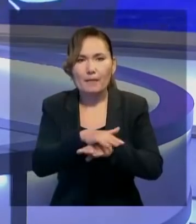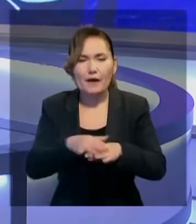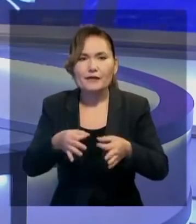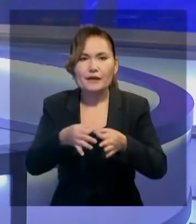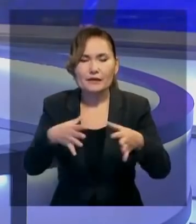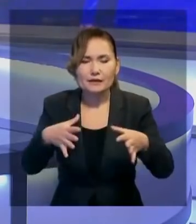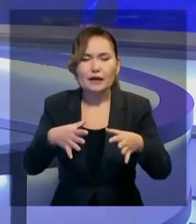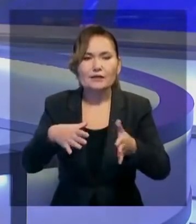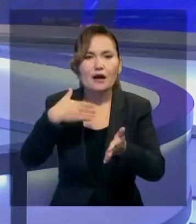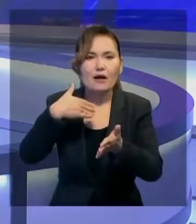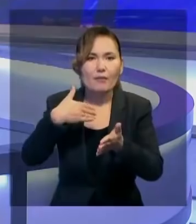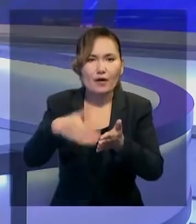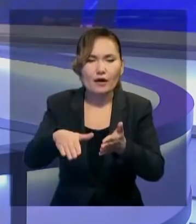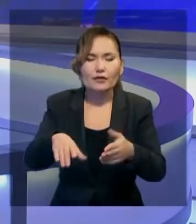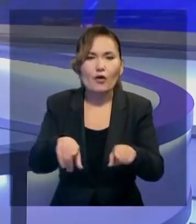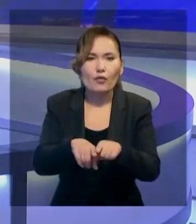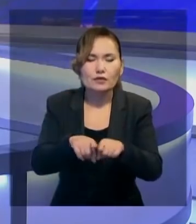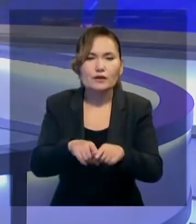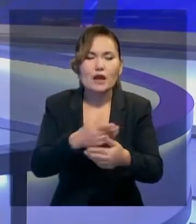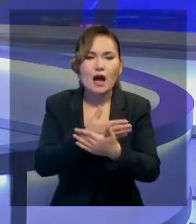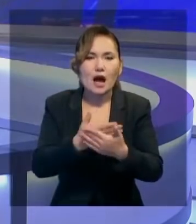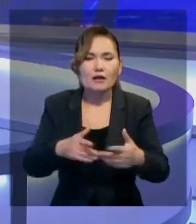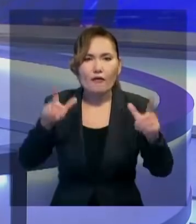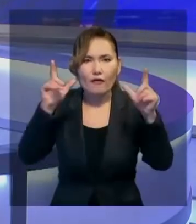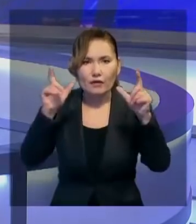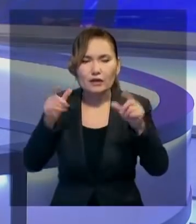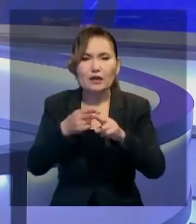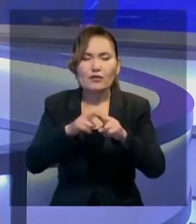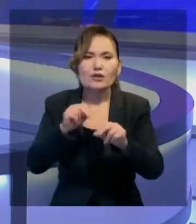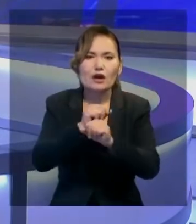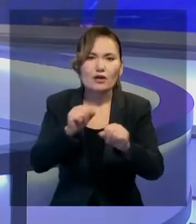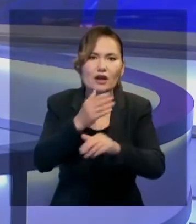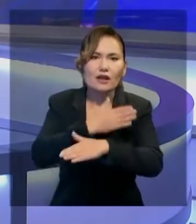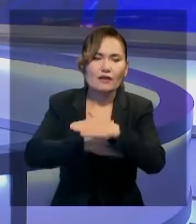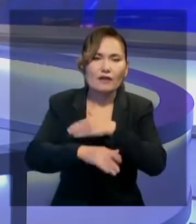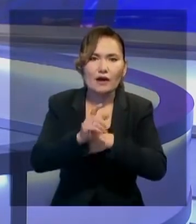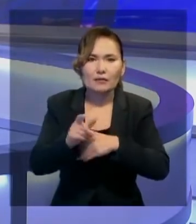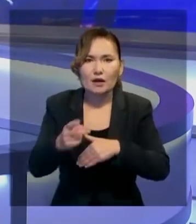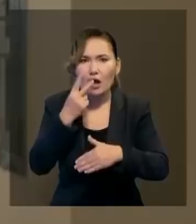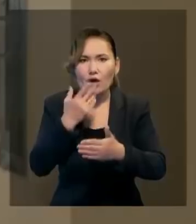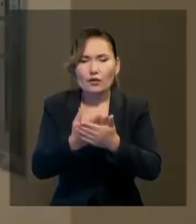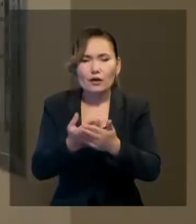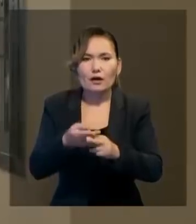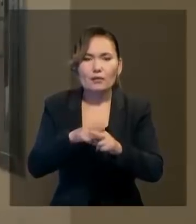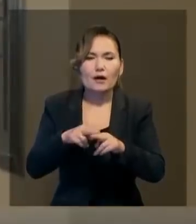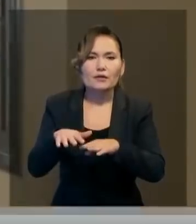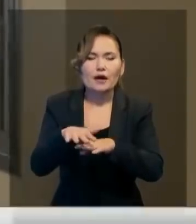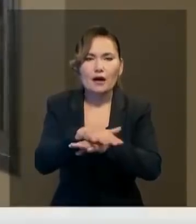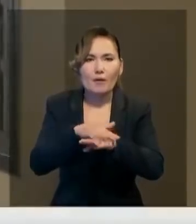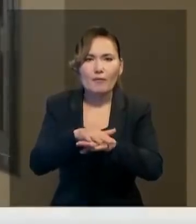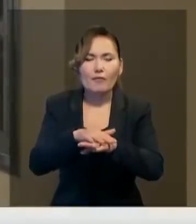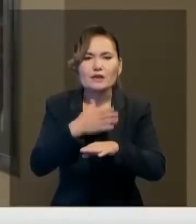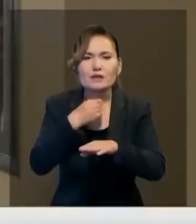ядролық сынақтардан тартқан азабы бейнеленген фото жұмыстар қойылды. Сондай-ақ елбасы Нұрсұлтан Назарбаевтың полигонды жабу